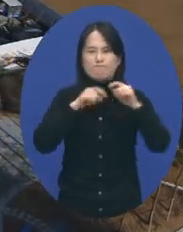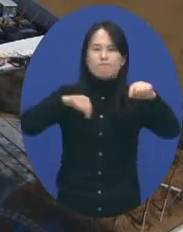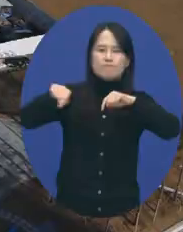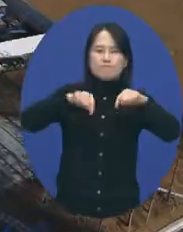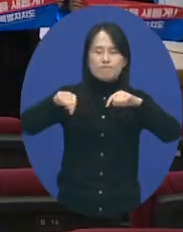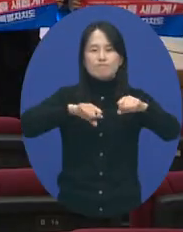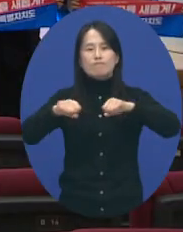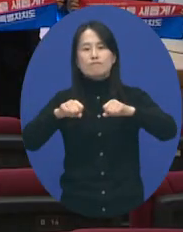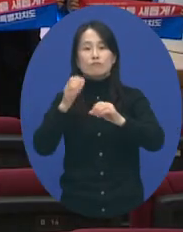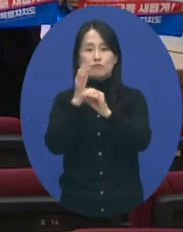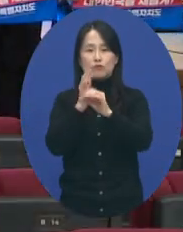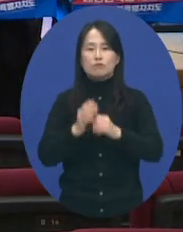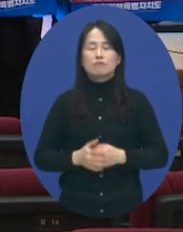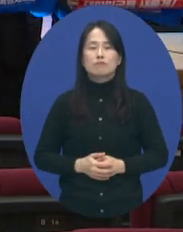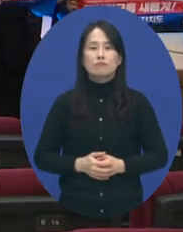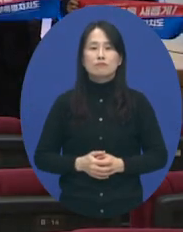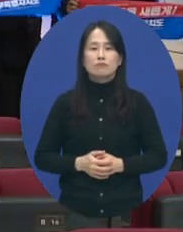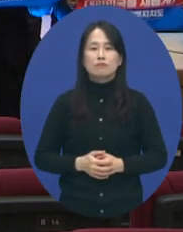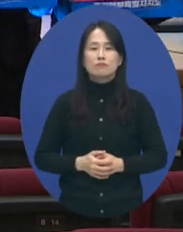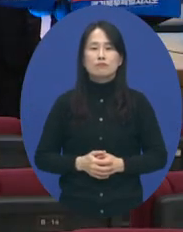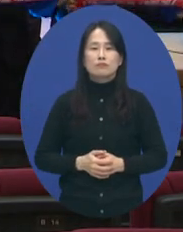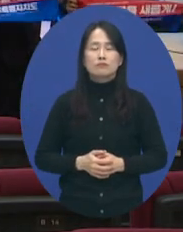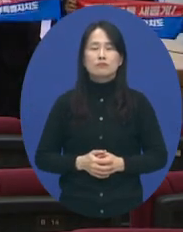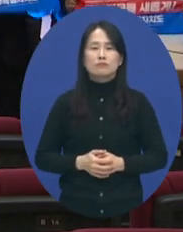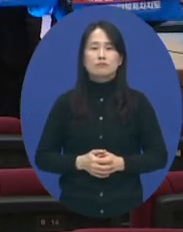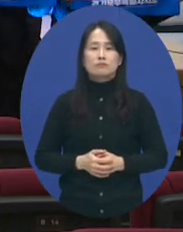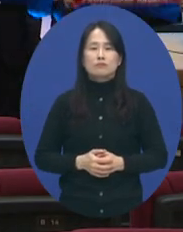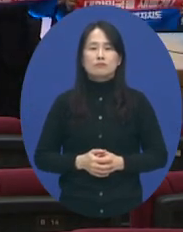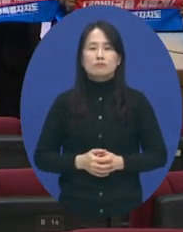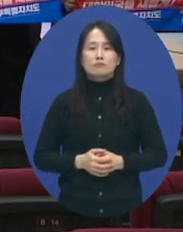펼치고 있습니다 경기주 TV 선영입니다